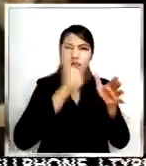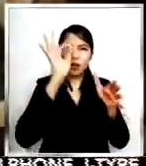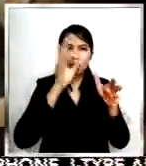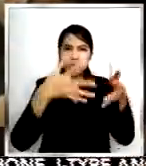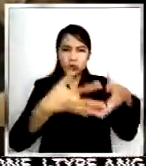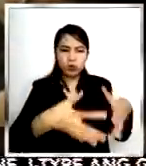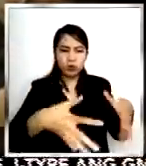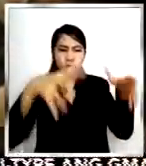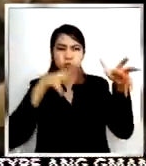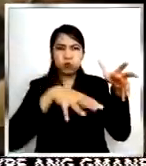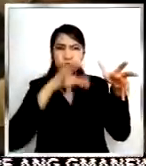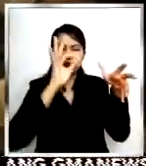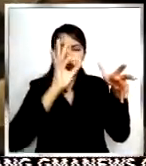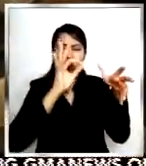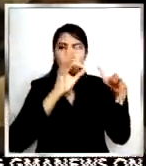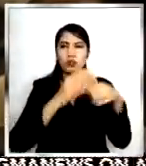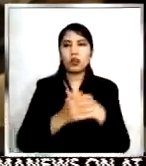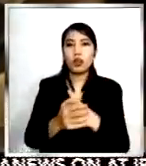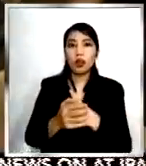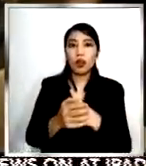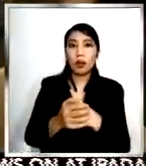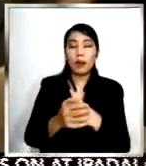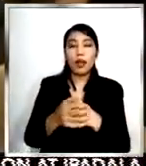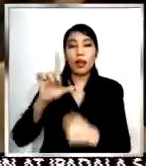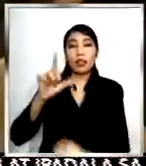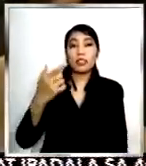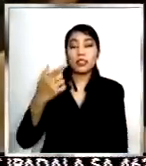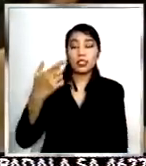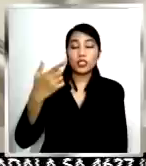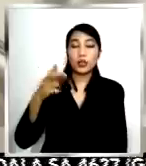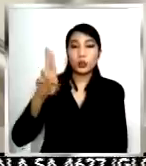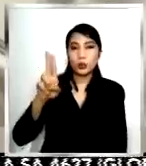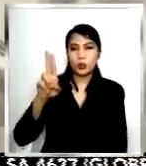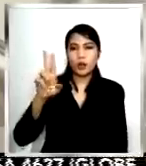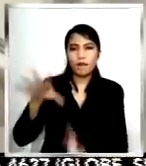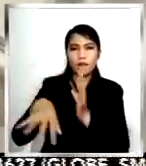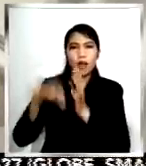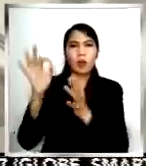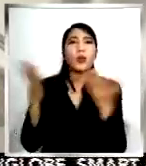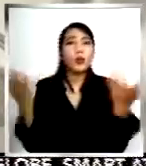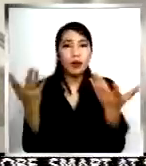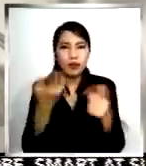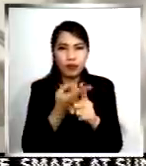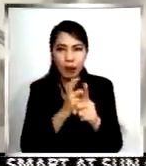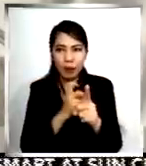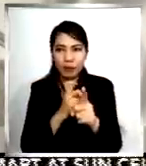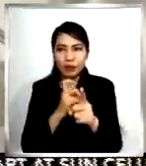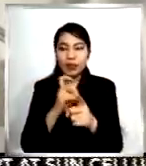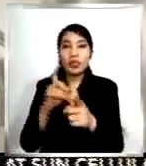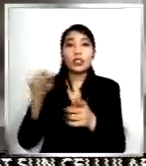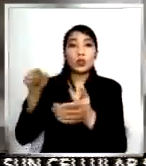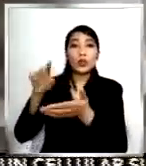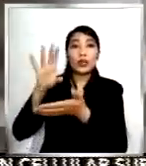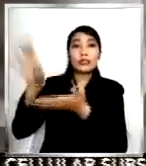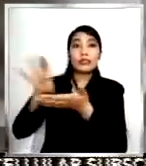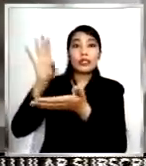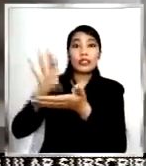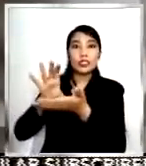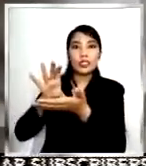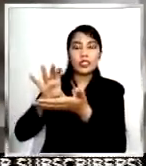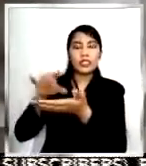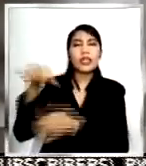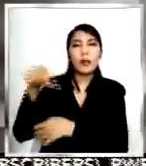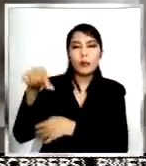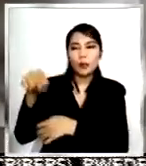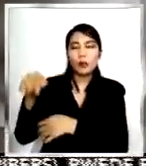Maynila na nagmula pala dito sa CP Diagnostic Center sa Quiapo. Ipinasara ang diagnostic center at bibigyan ng 3 araw